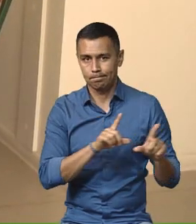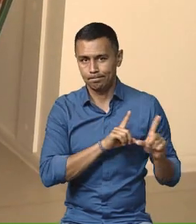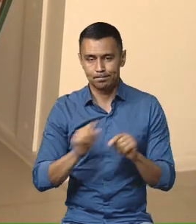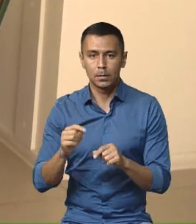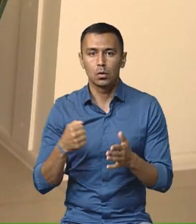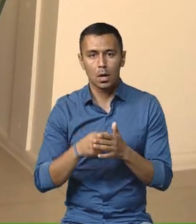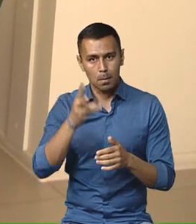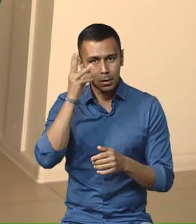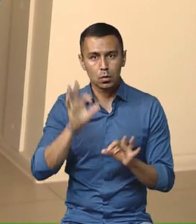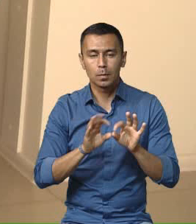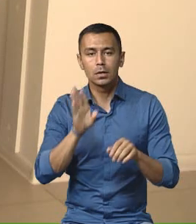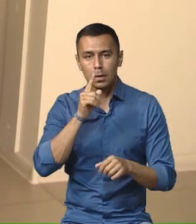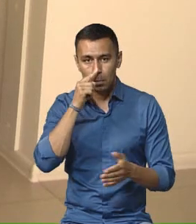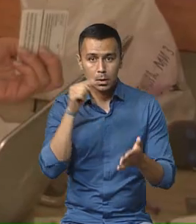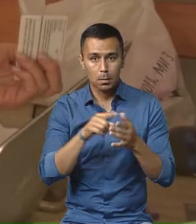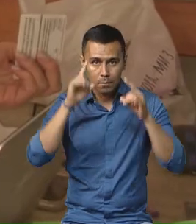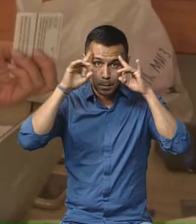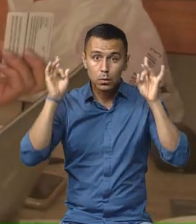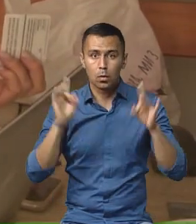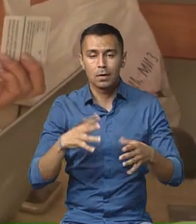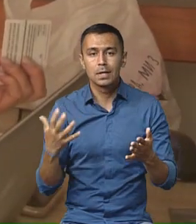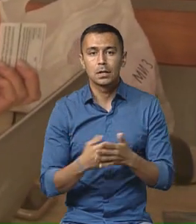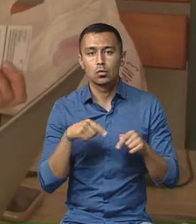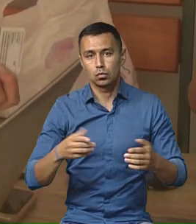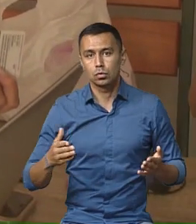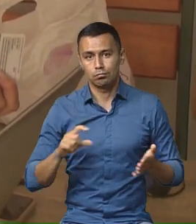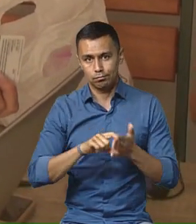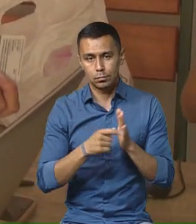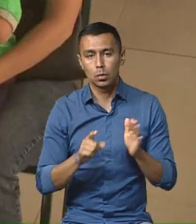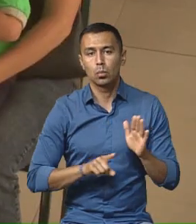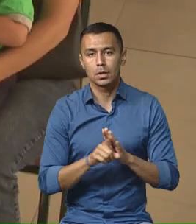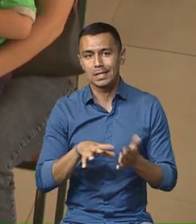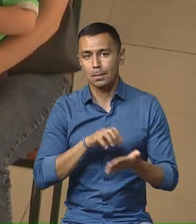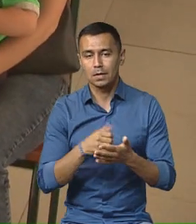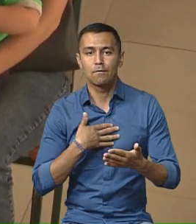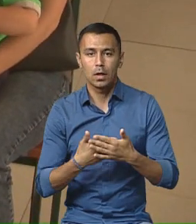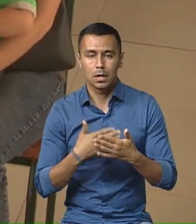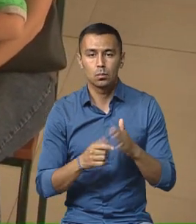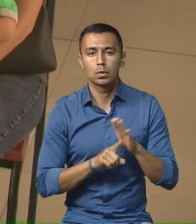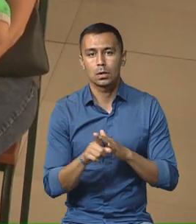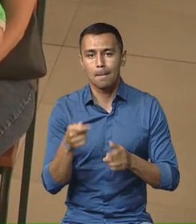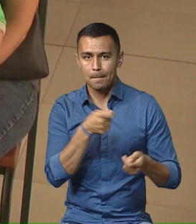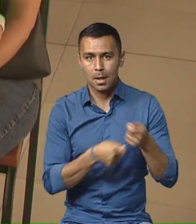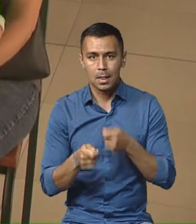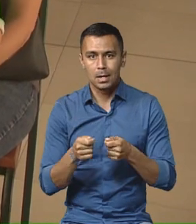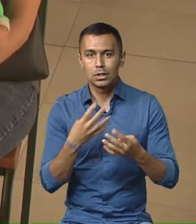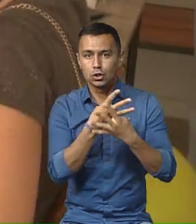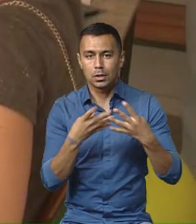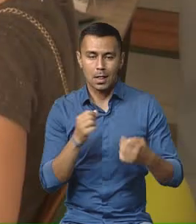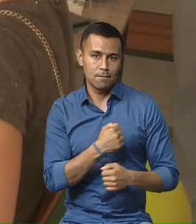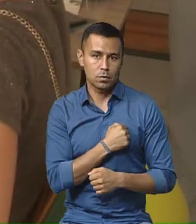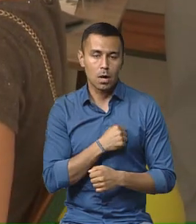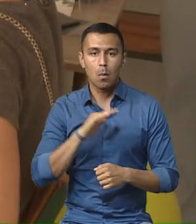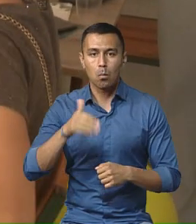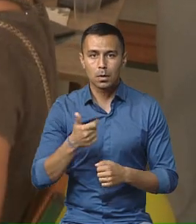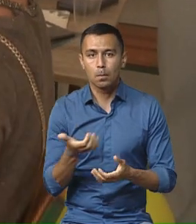Хмельницького, розповідає жінка, потрапила випадково. Знайшла тут житло та почала волонтерити. Спочатку плела маскувальні сітки для військових, а